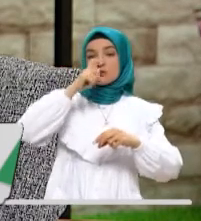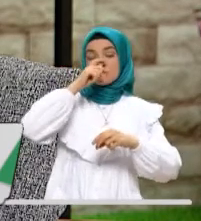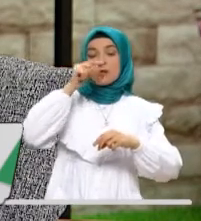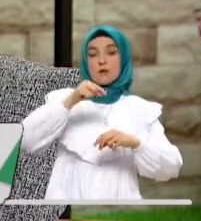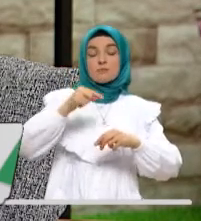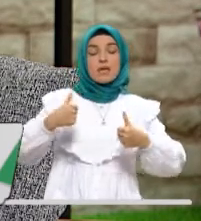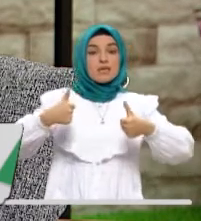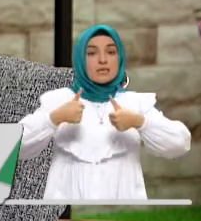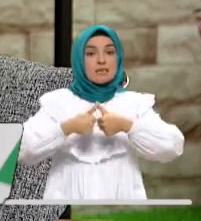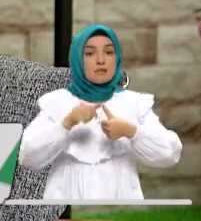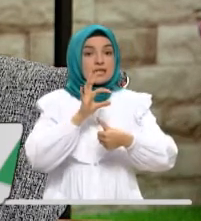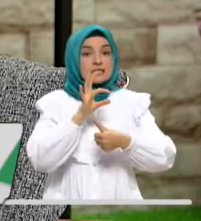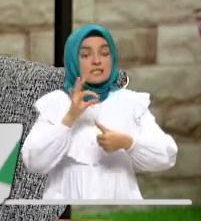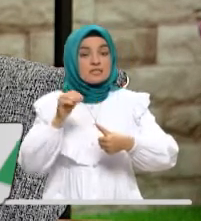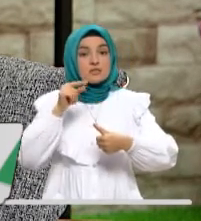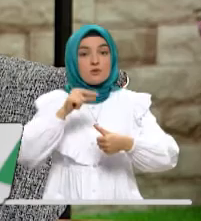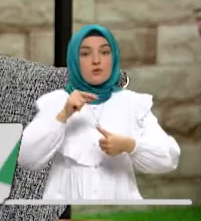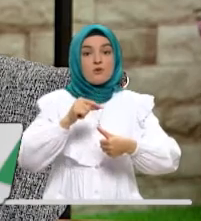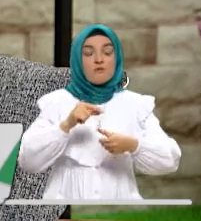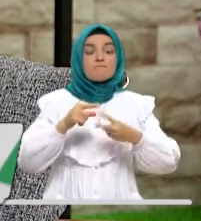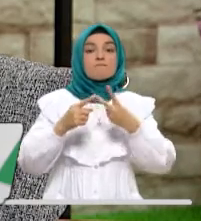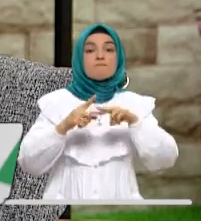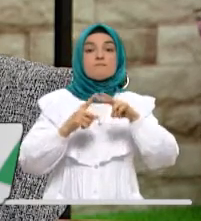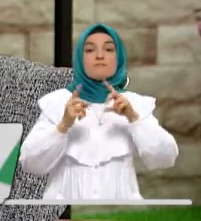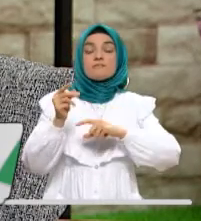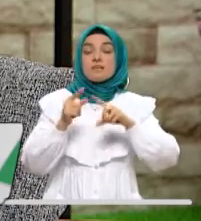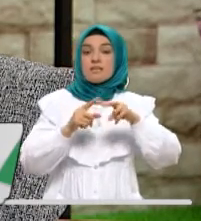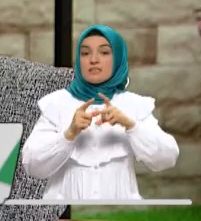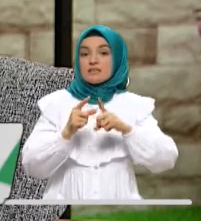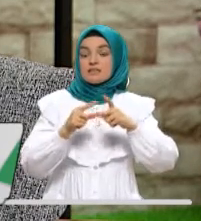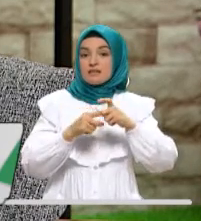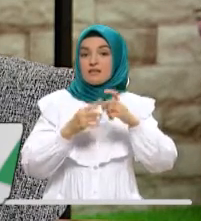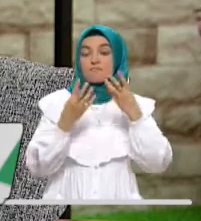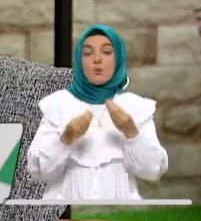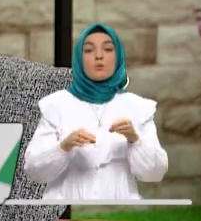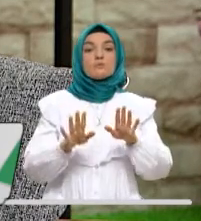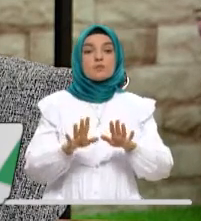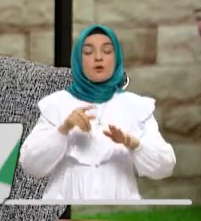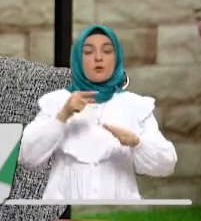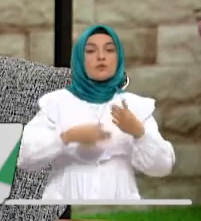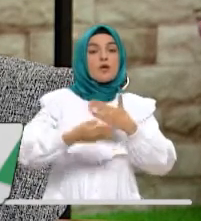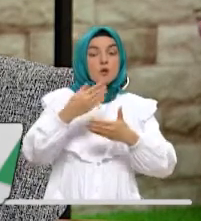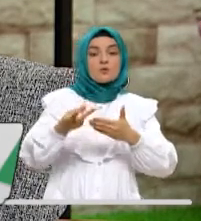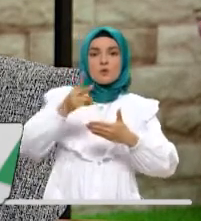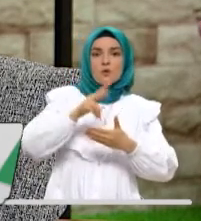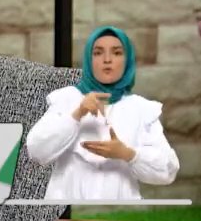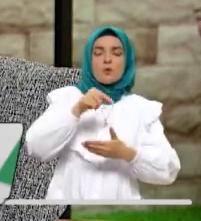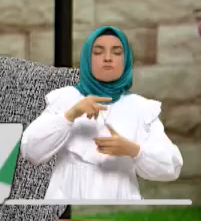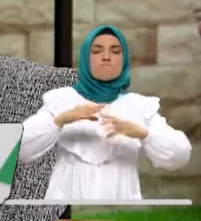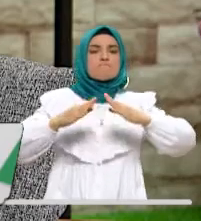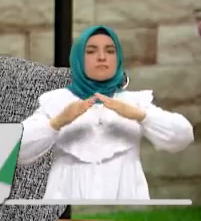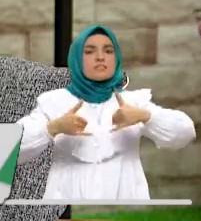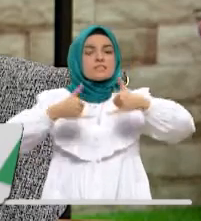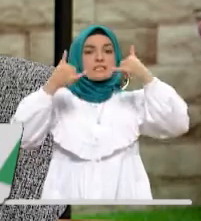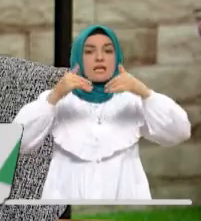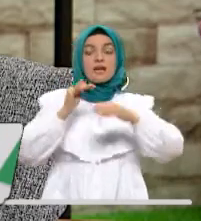eşiydi ama o hiçbir zaman Valide Sultan olamadı. Çünkü Hürrem Sultan Kanuni Sultan Süleyman'dan önce öldü. O yüzden saray hayatında Kanuni Sultan